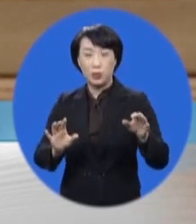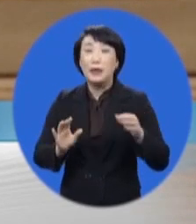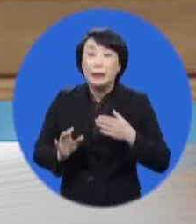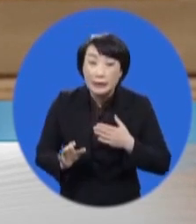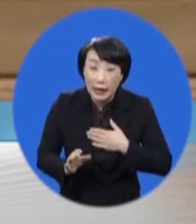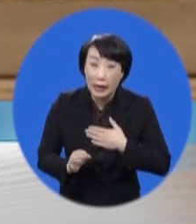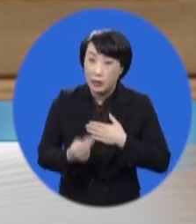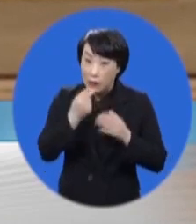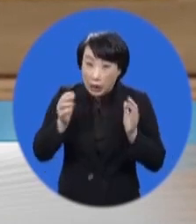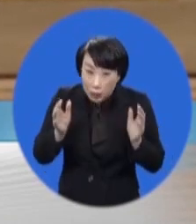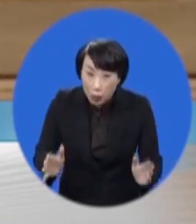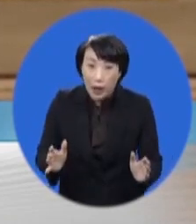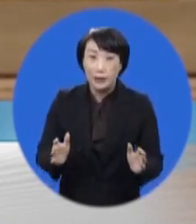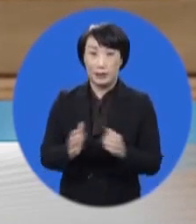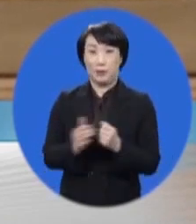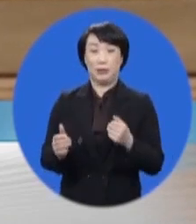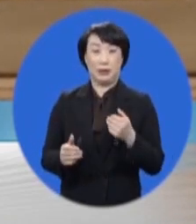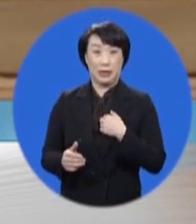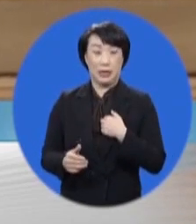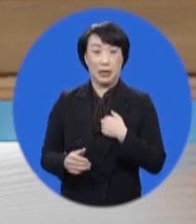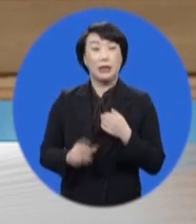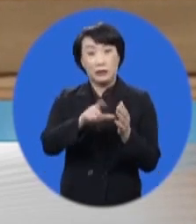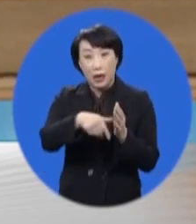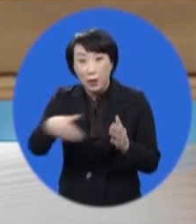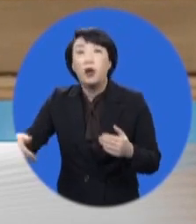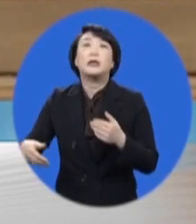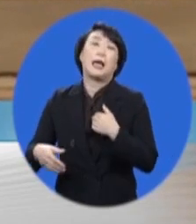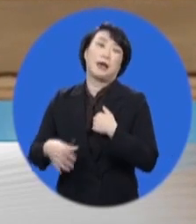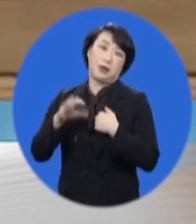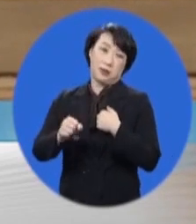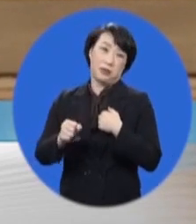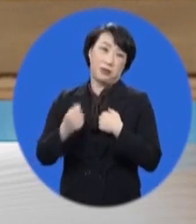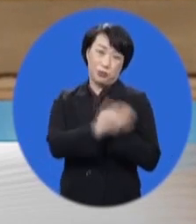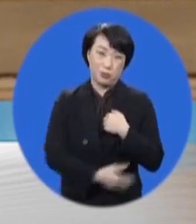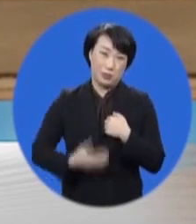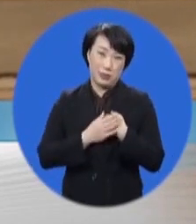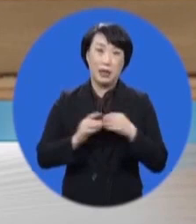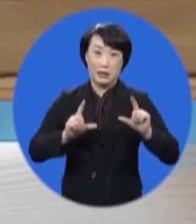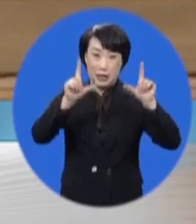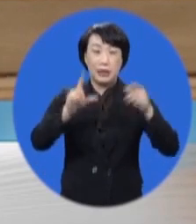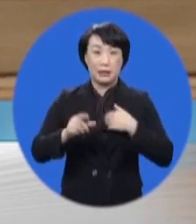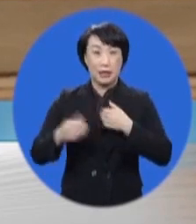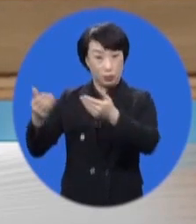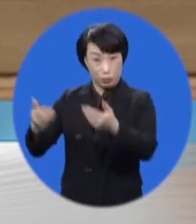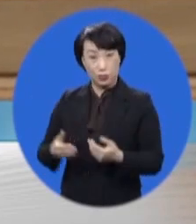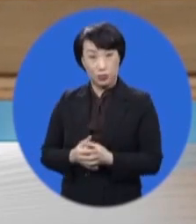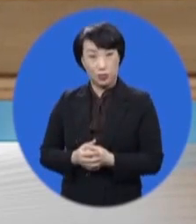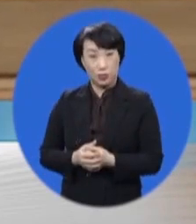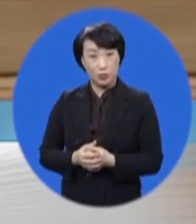내가 존재하고 있기 때문에 세월이라는 것은 육신의 나를 내게 주신